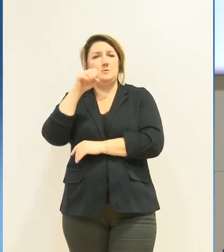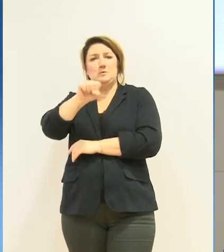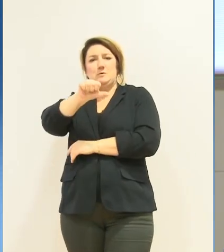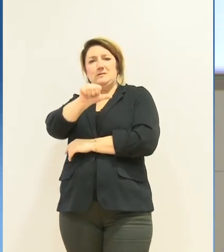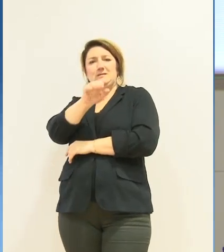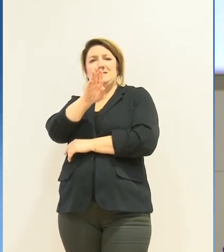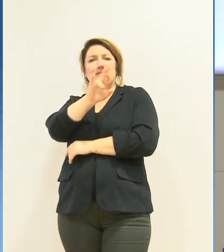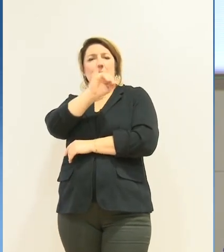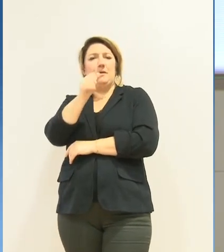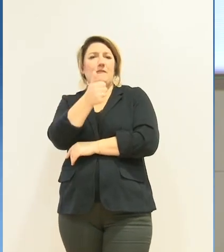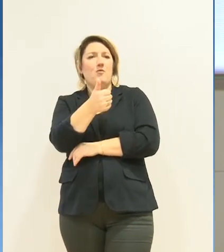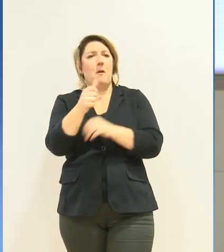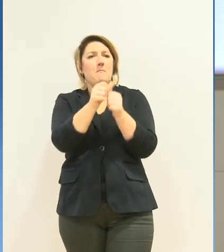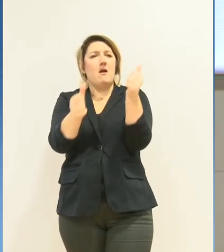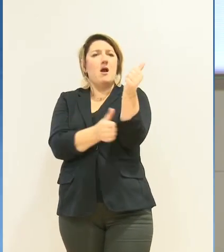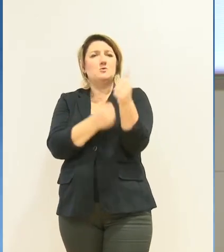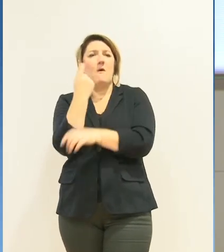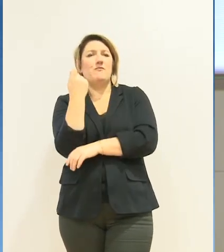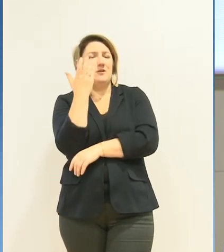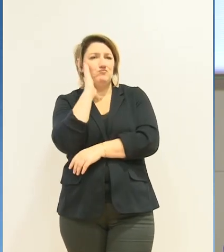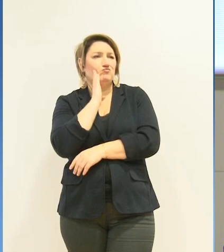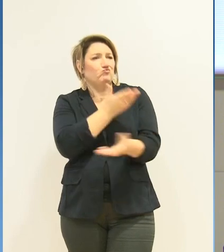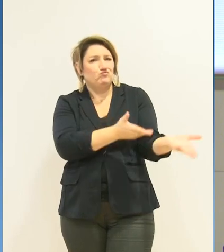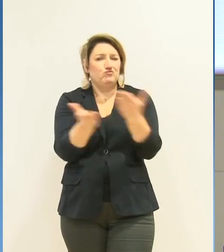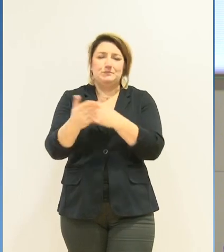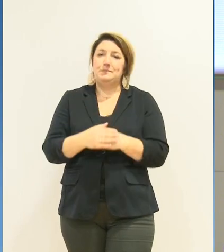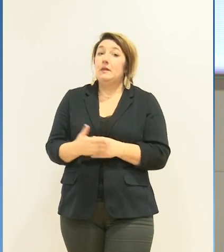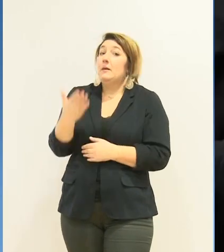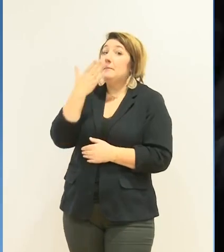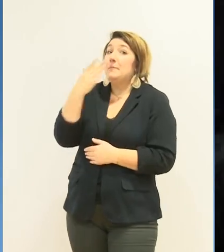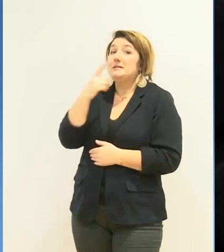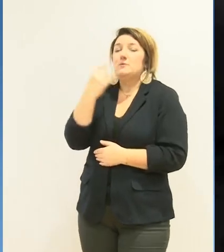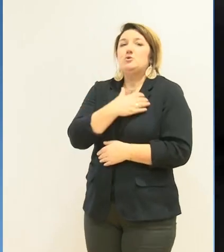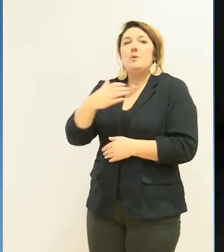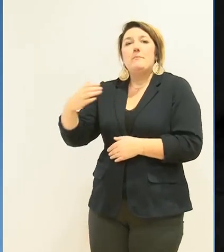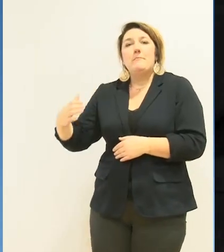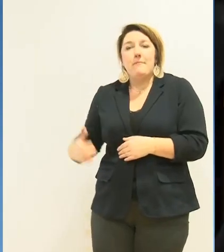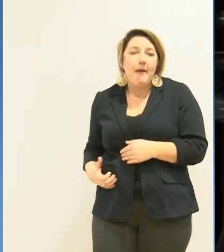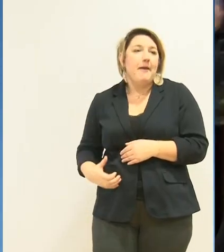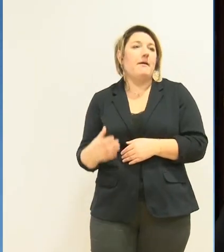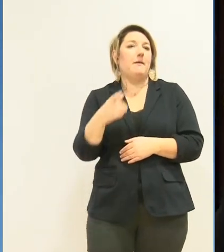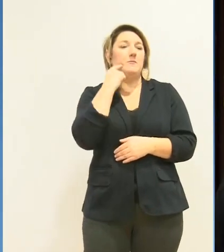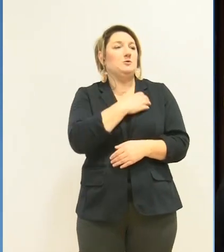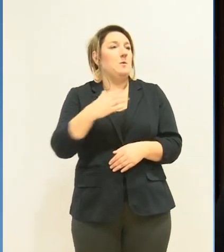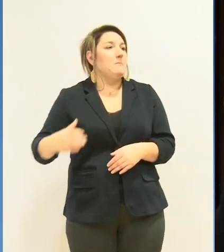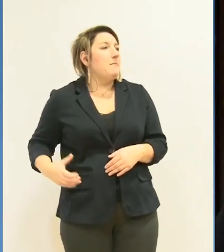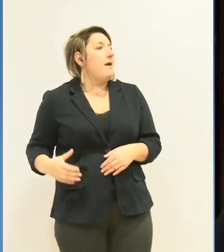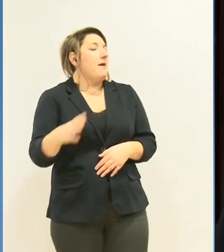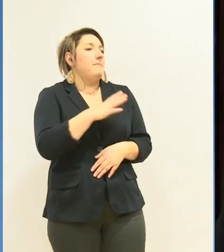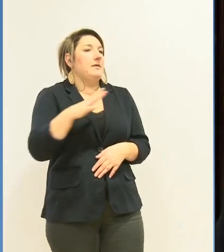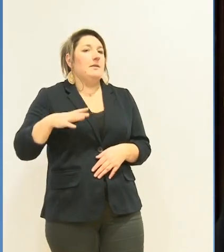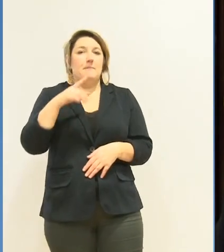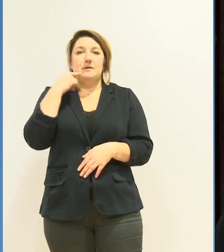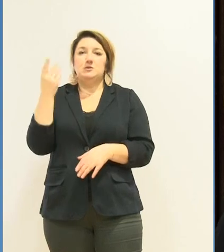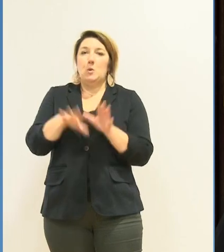parole merci monsieur le maire donc monsieur le maire mesdames et messieurs les élus